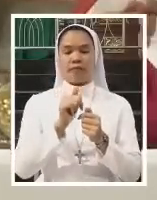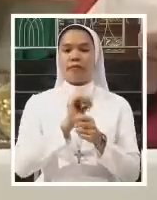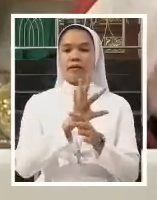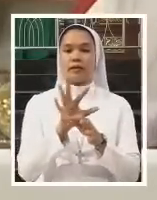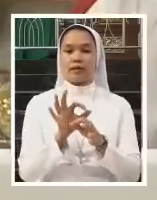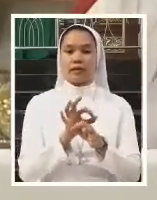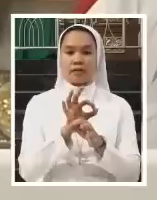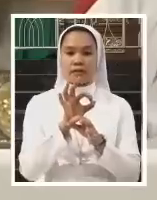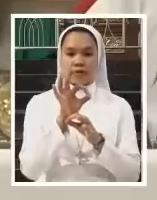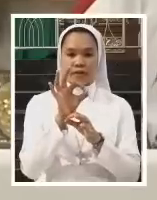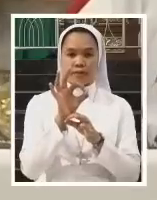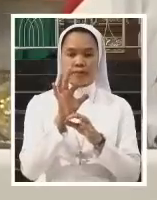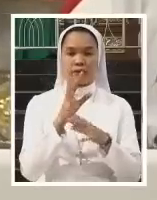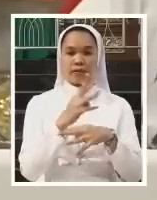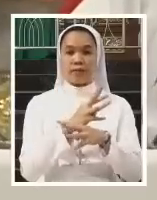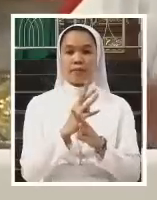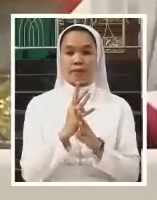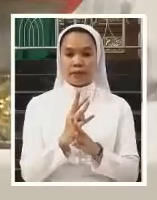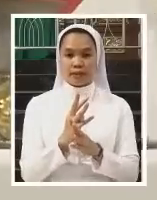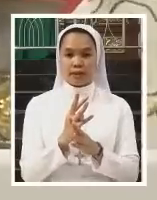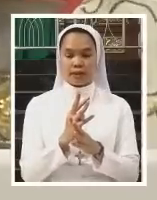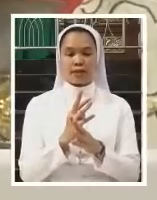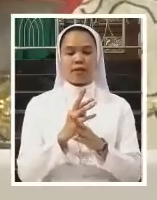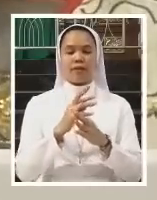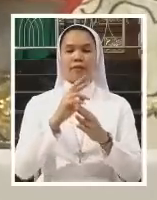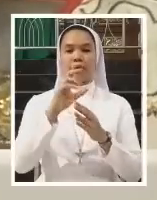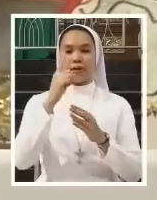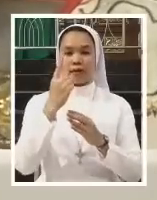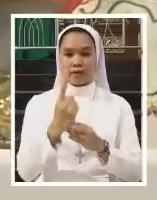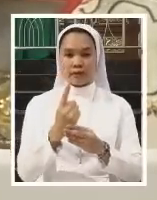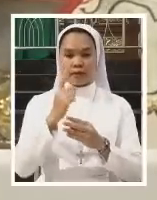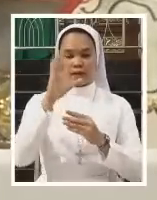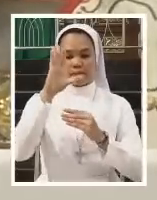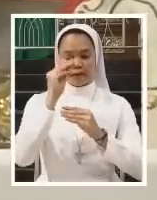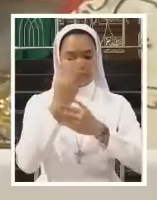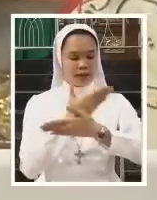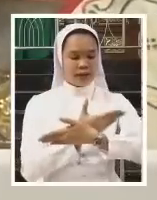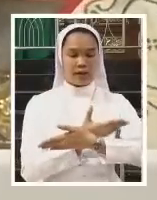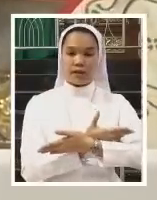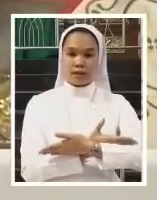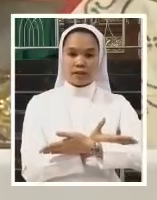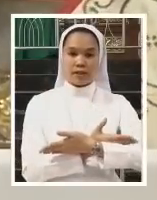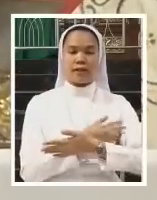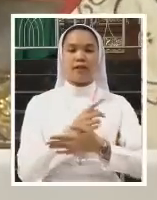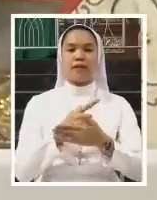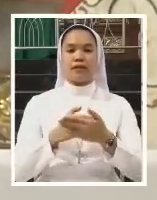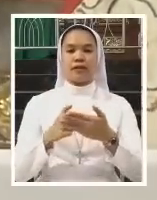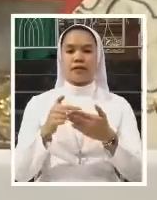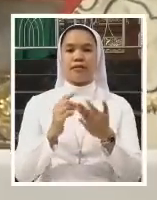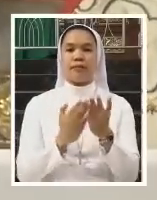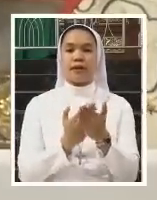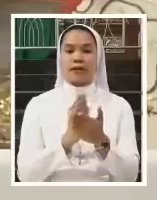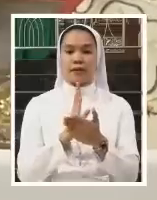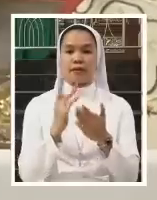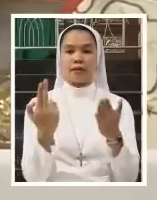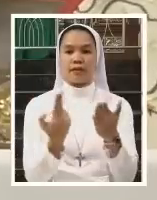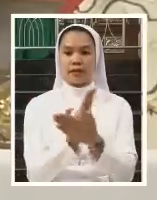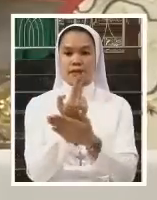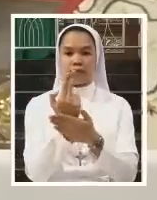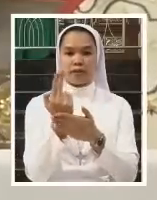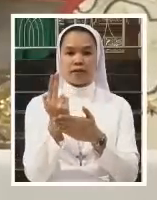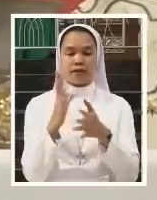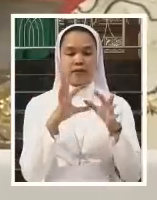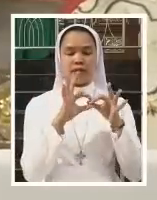Santo, ginibo mo ang bugtong mong aki, puon na padi, kan bago asin